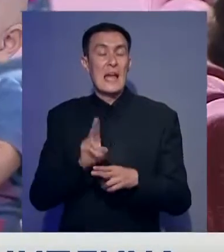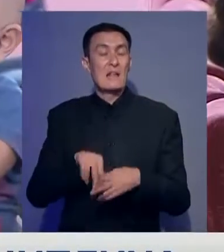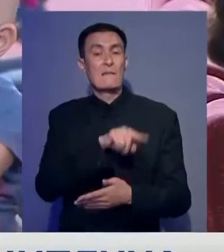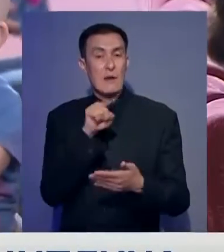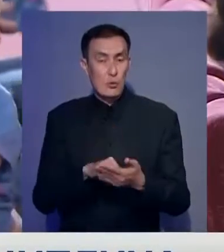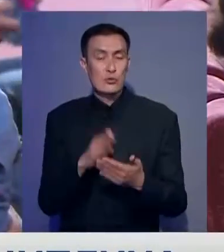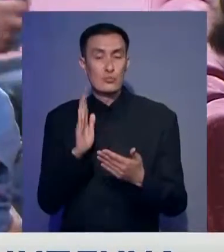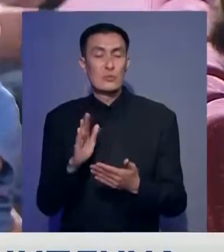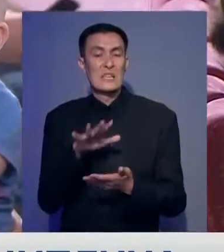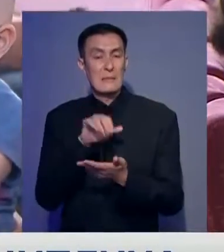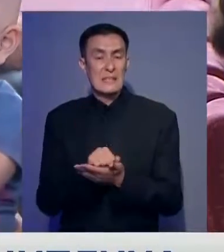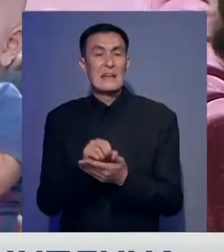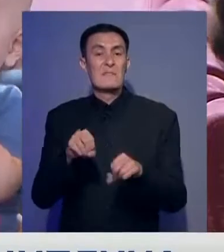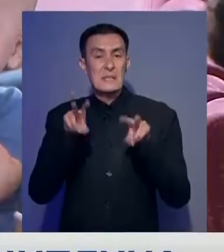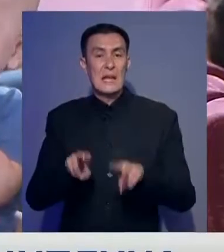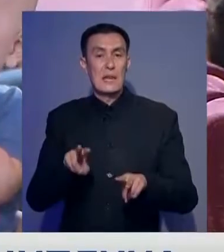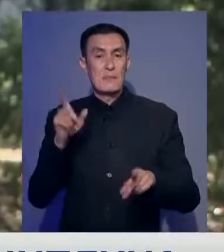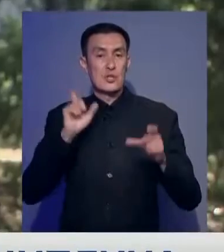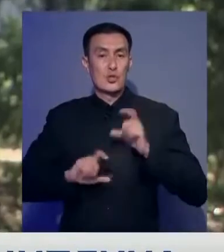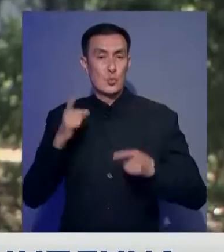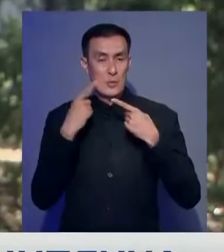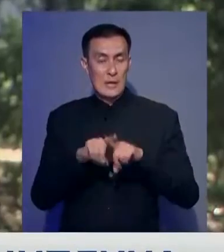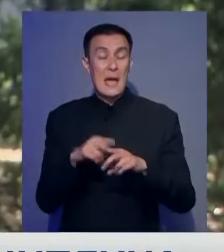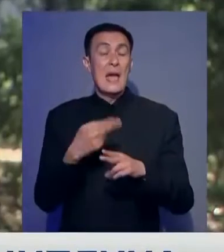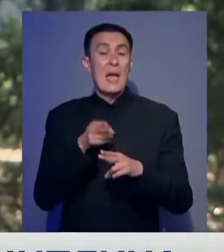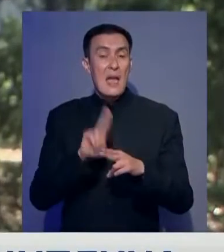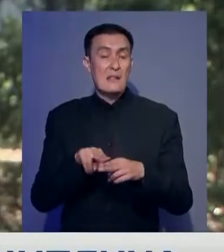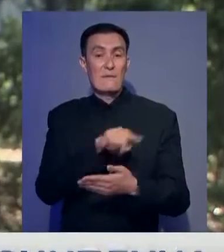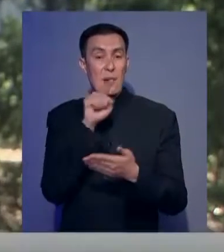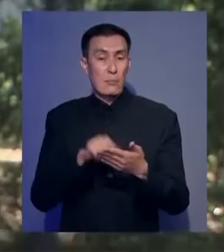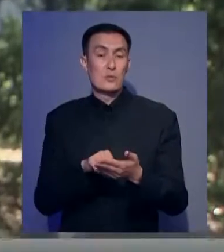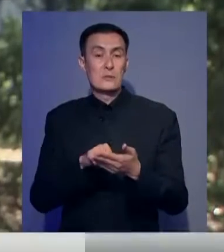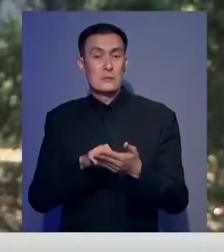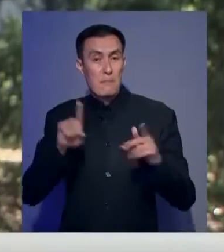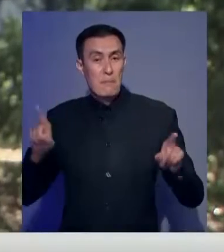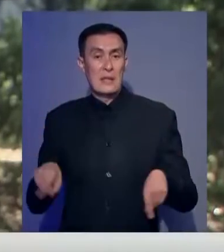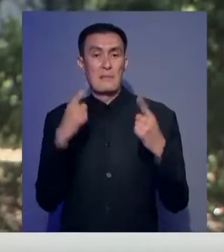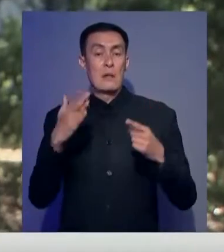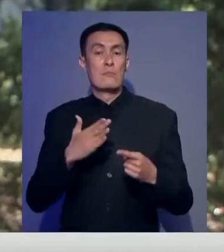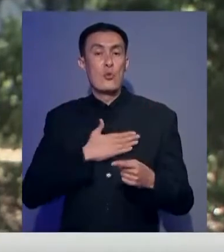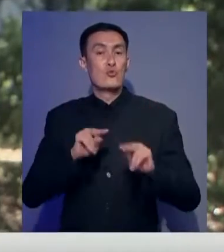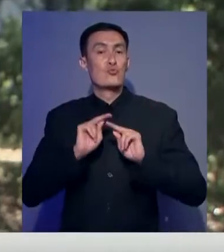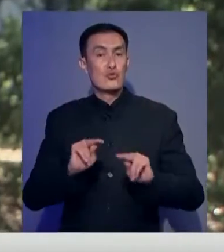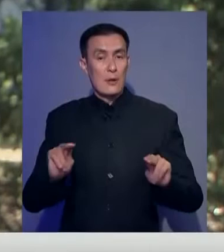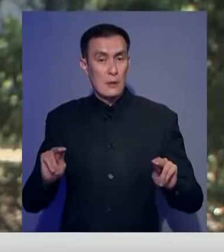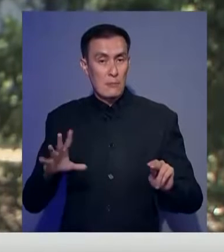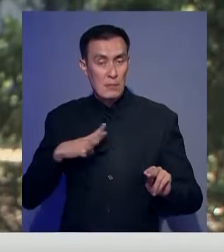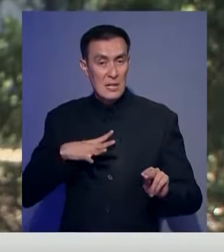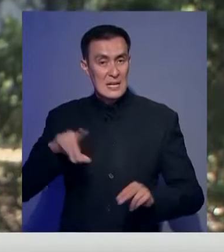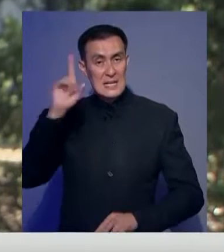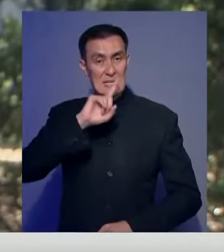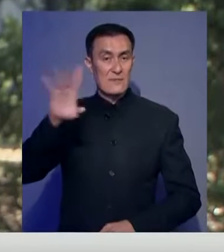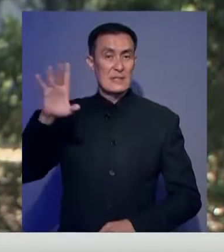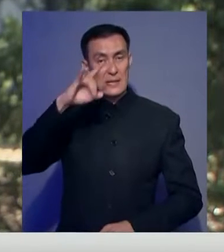вопроса займутся в специальном институте. Этот вопрос в свое время поднимал мой учитель,